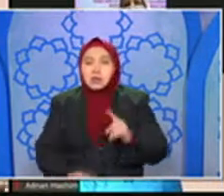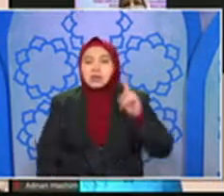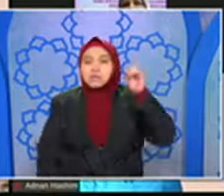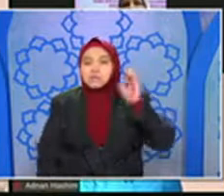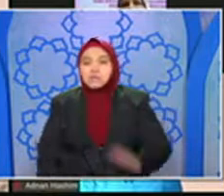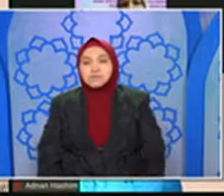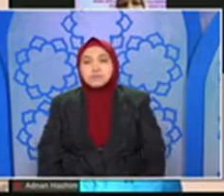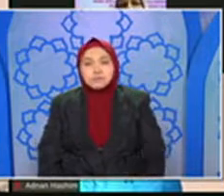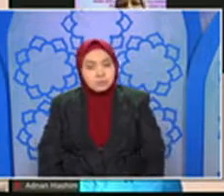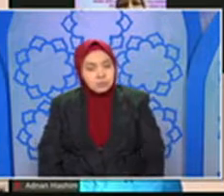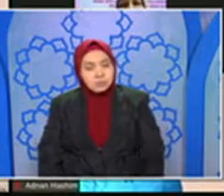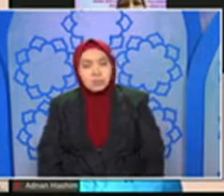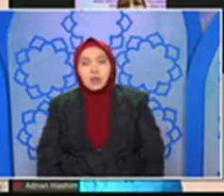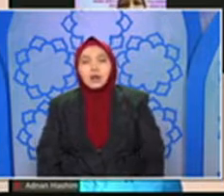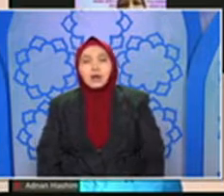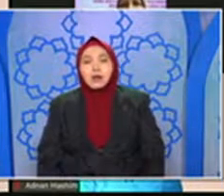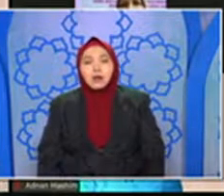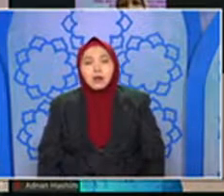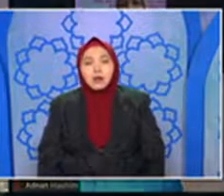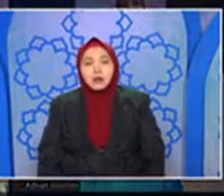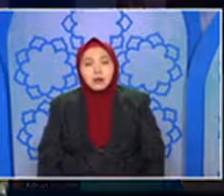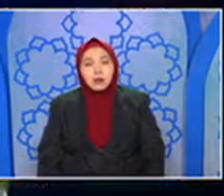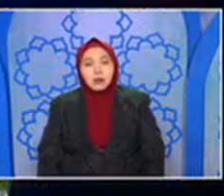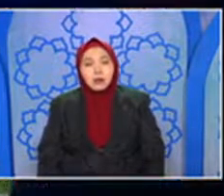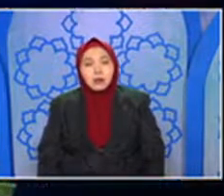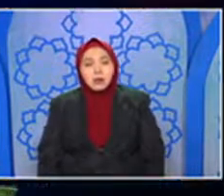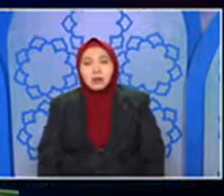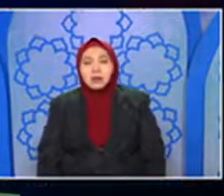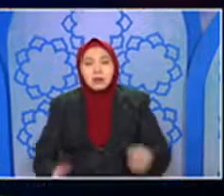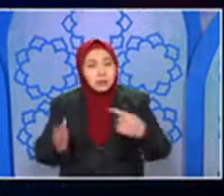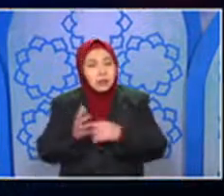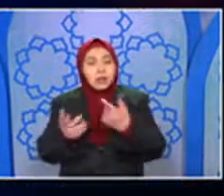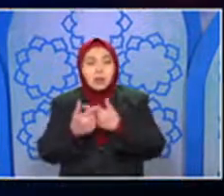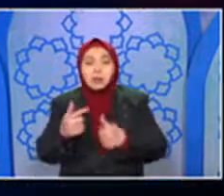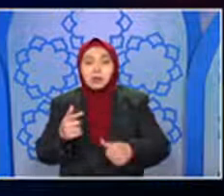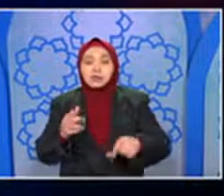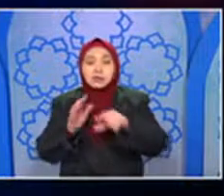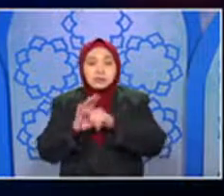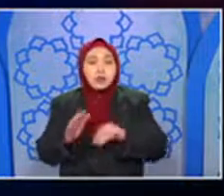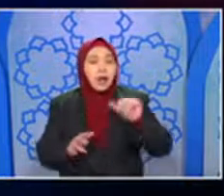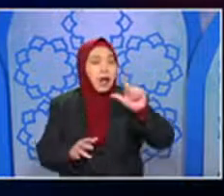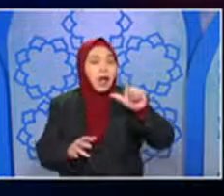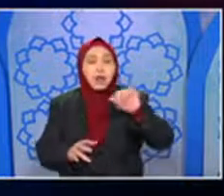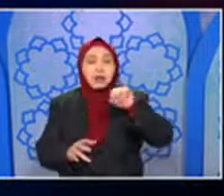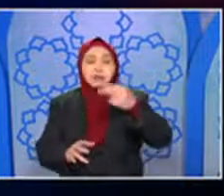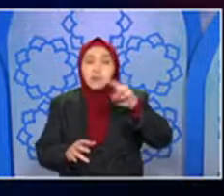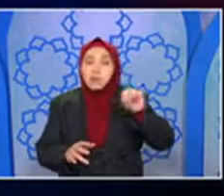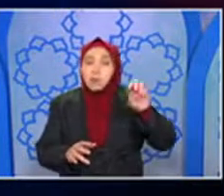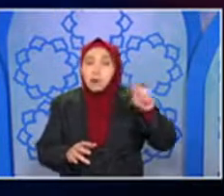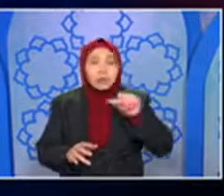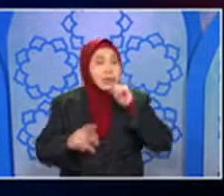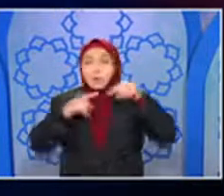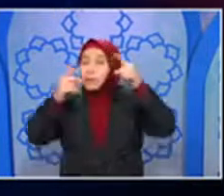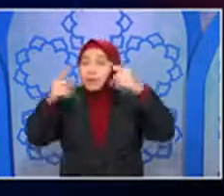Azim. Allah. Naam. Begitulah daripada surah Al-Jumu'ah yang memberikan formula bagaimanakah kita